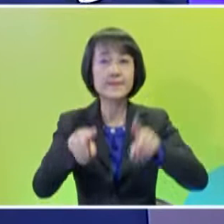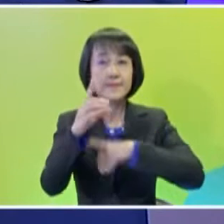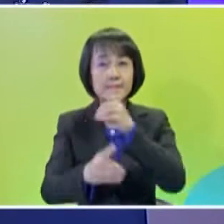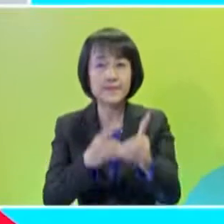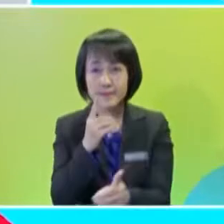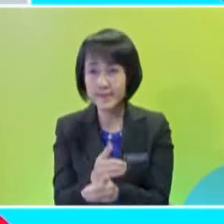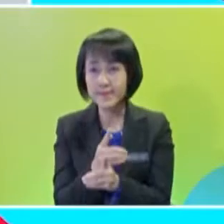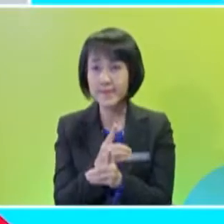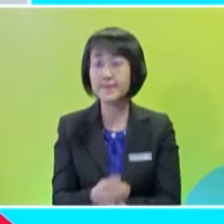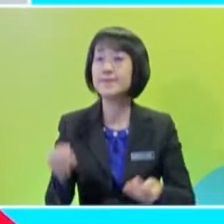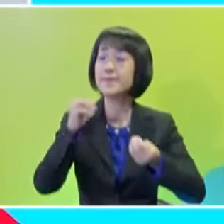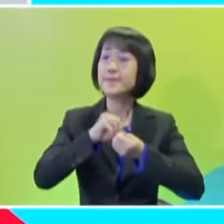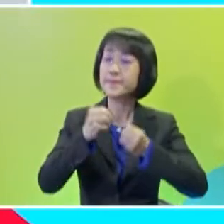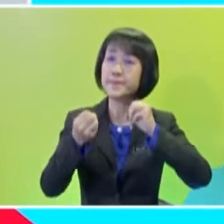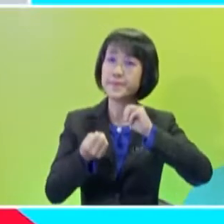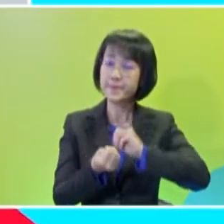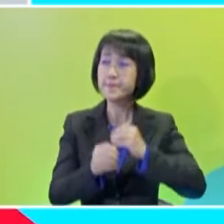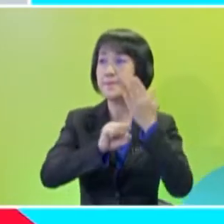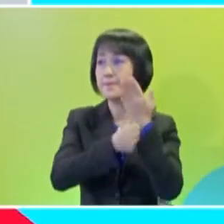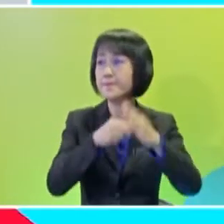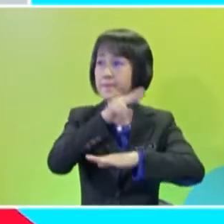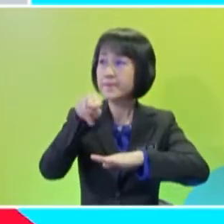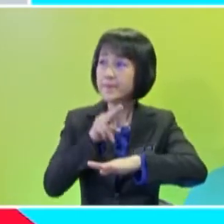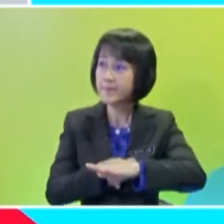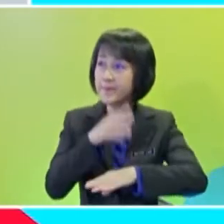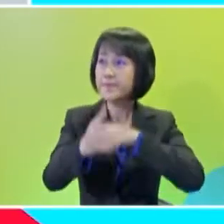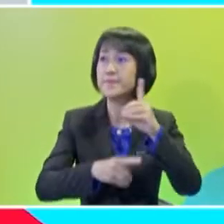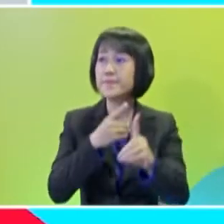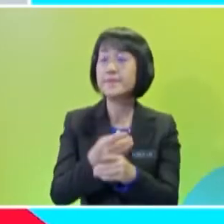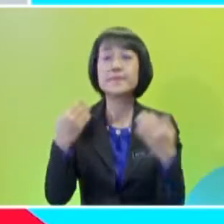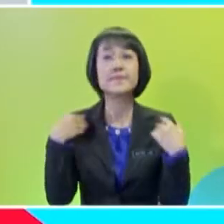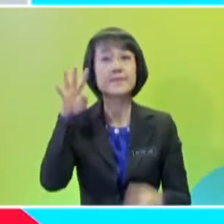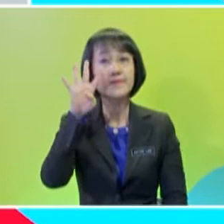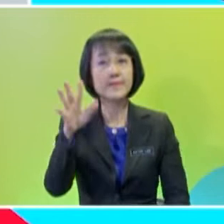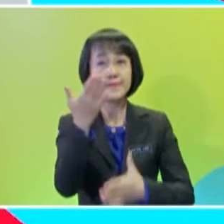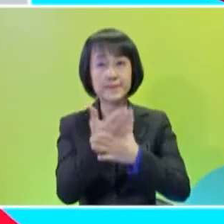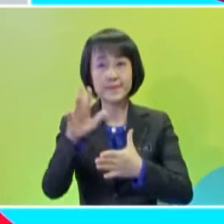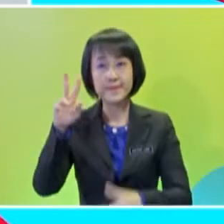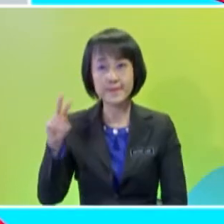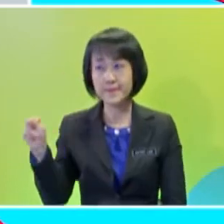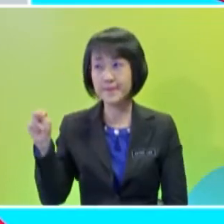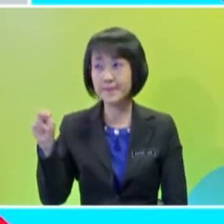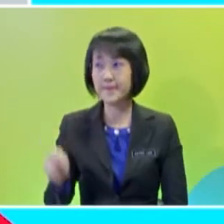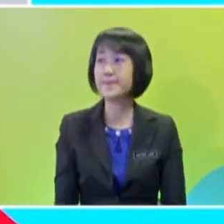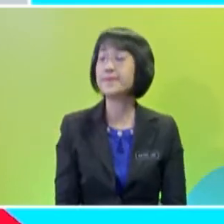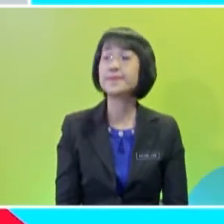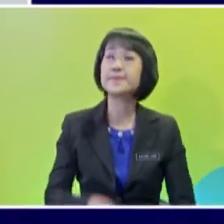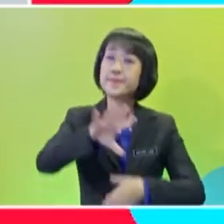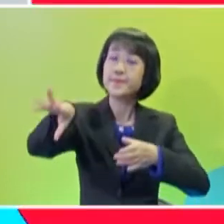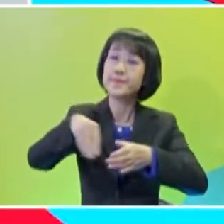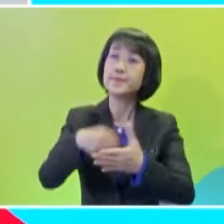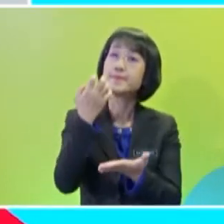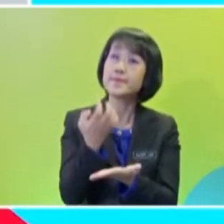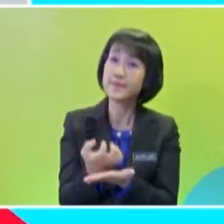kita Panggil visi sumber sudah jadi di dunia terbagi kepada 4 bahagia yaitu krisis yang melibatkan